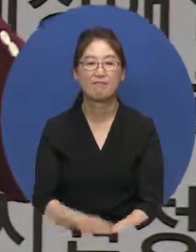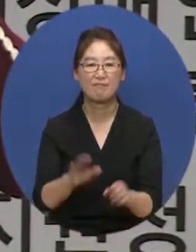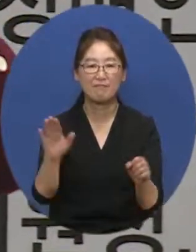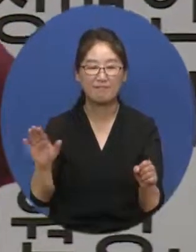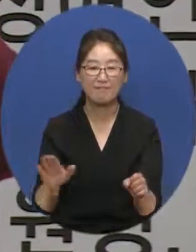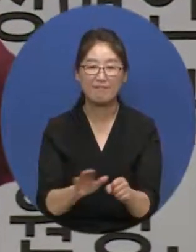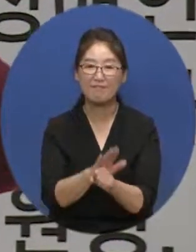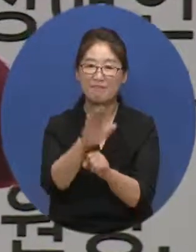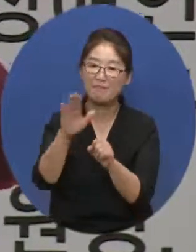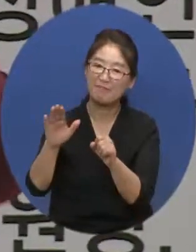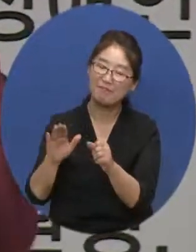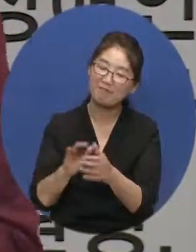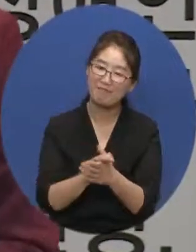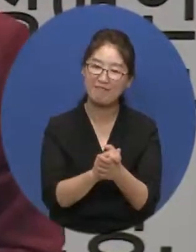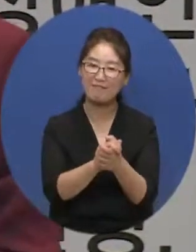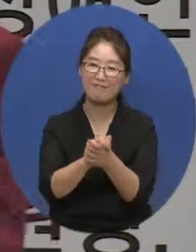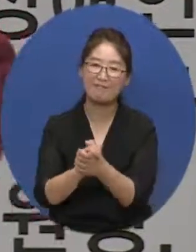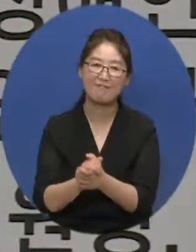사랑을 해봐요.